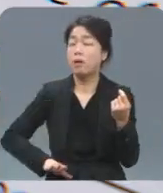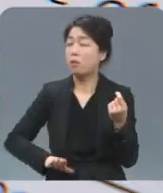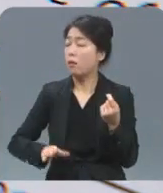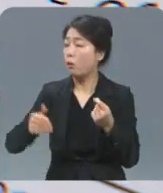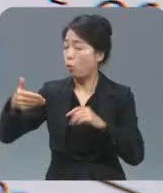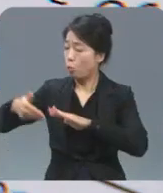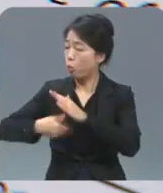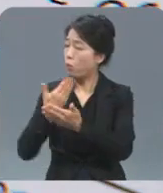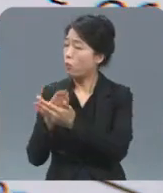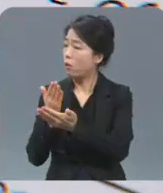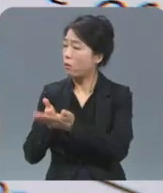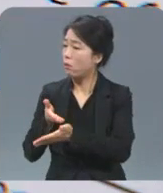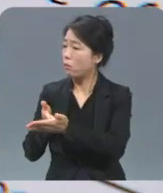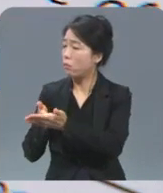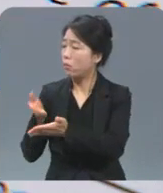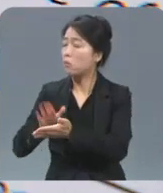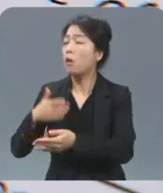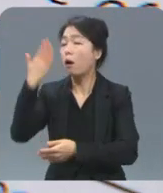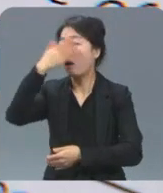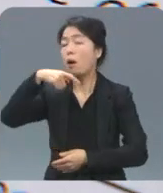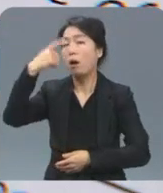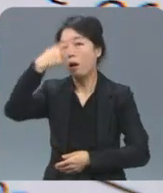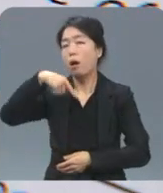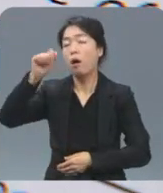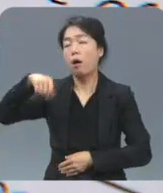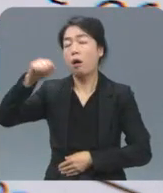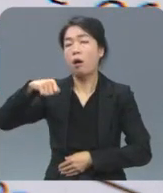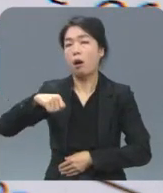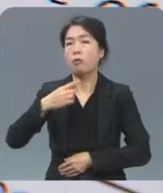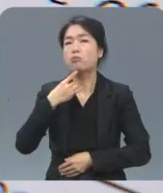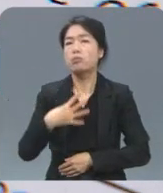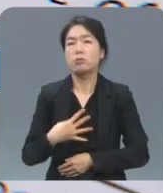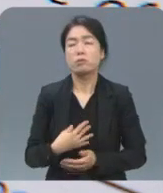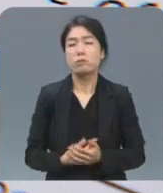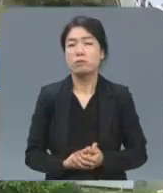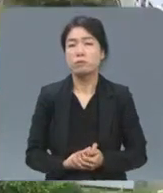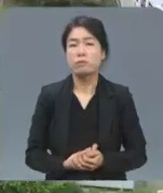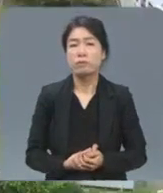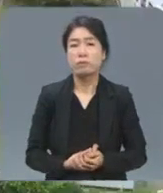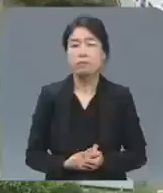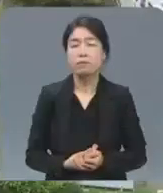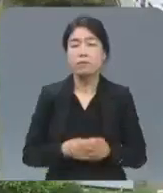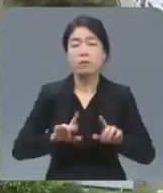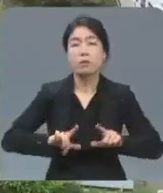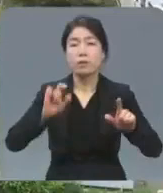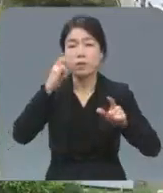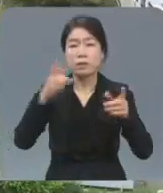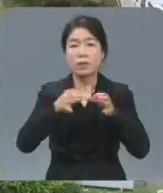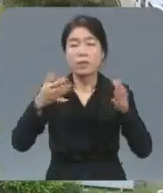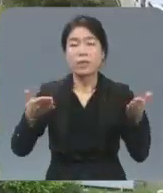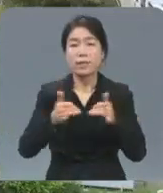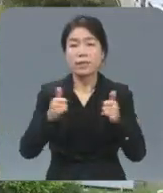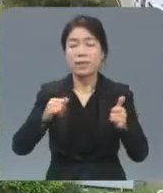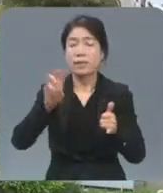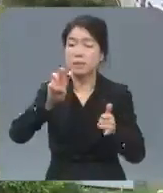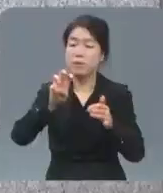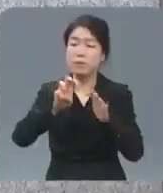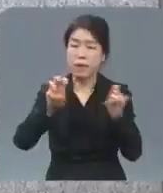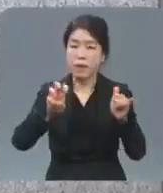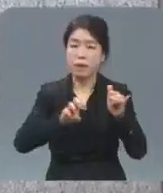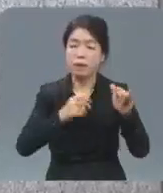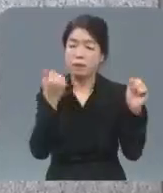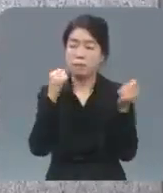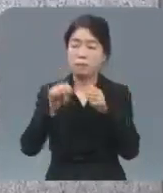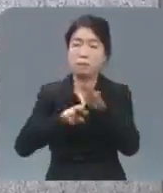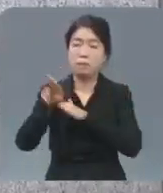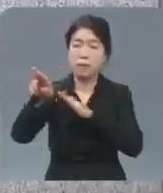요구를 했는데 알았다고 하더니 그 뒤로 연락이 안 됐거든요. 올해 상반기 근로자 30여 명이 이탈한